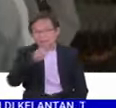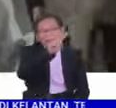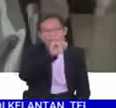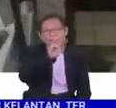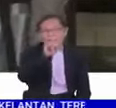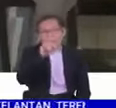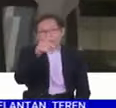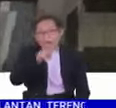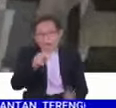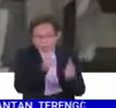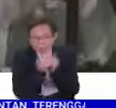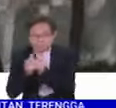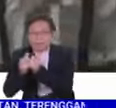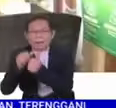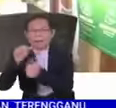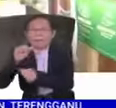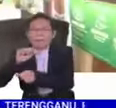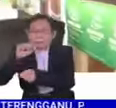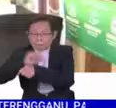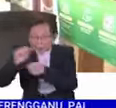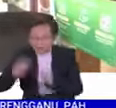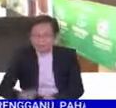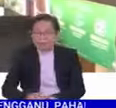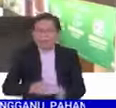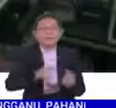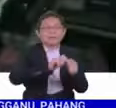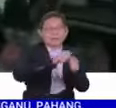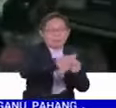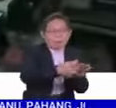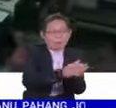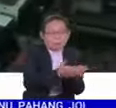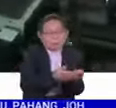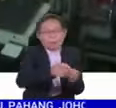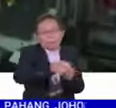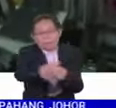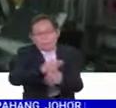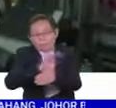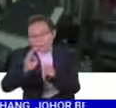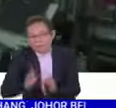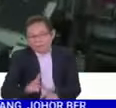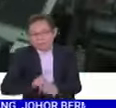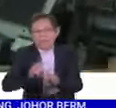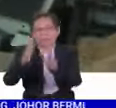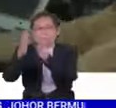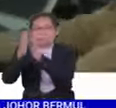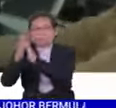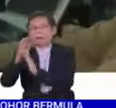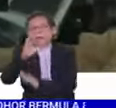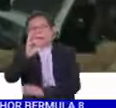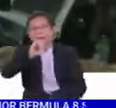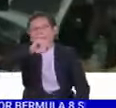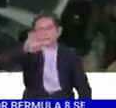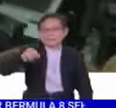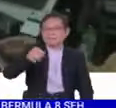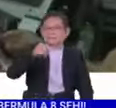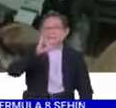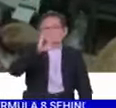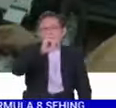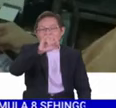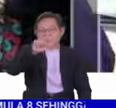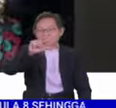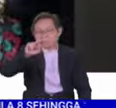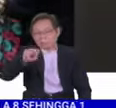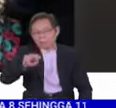Yi bersama jentera menyampaikan risalah kepada peniaga di sekitar bandar utama IGM Batu Enam.